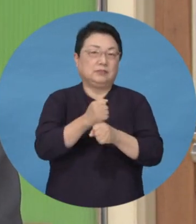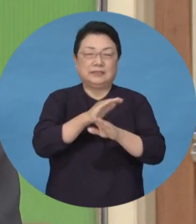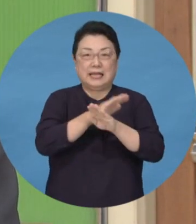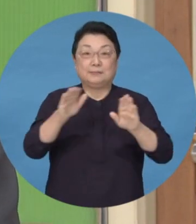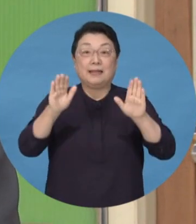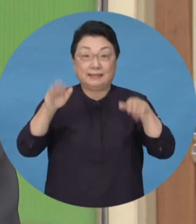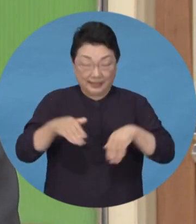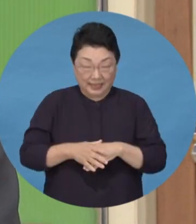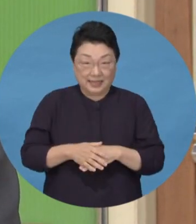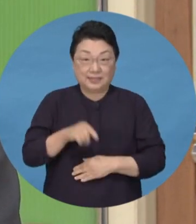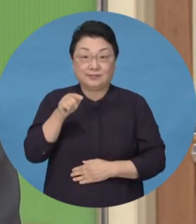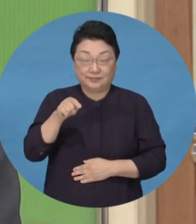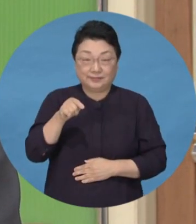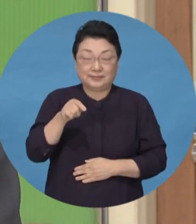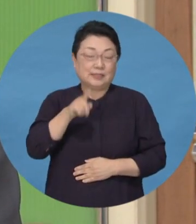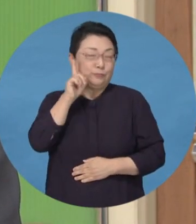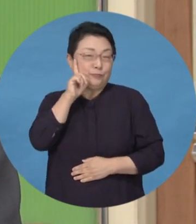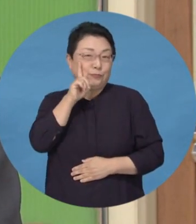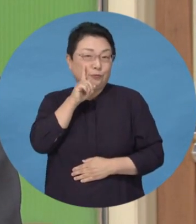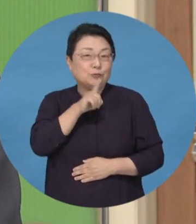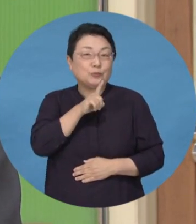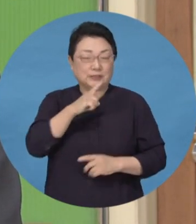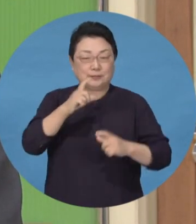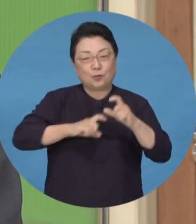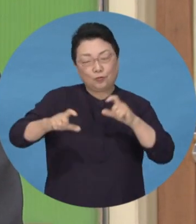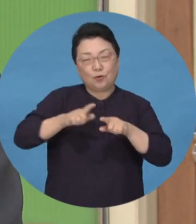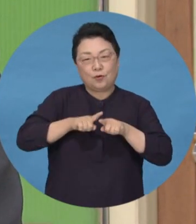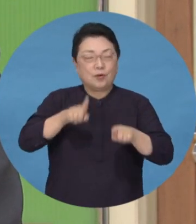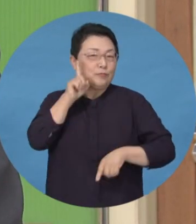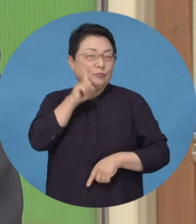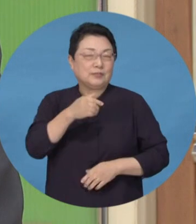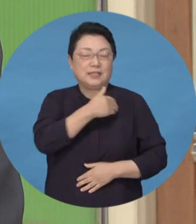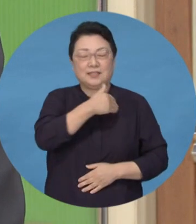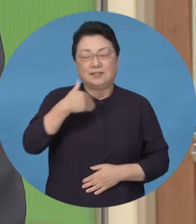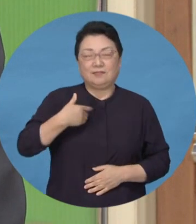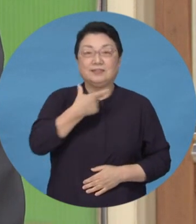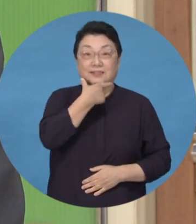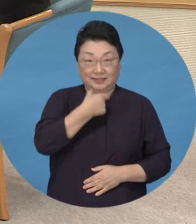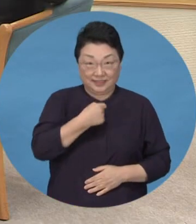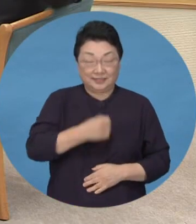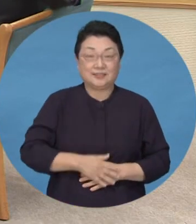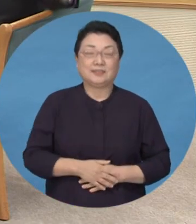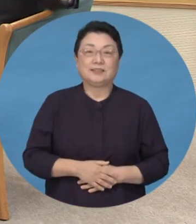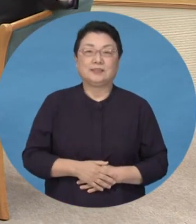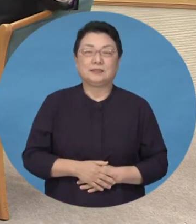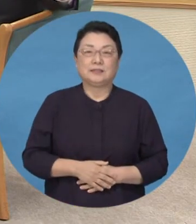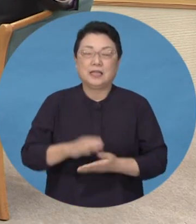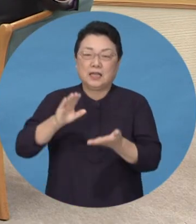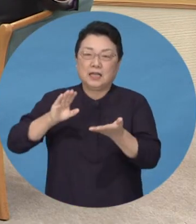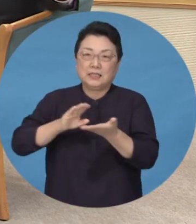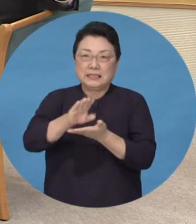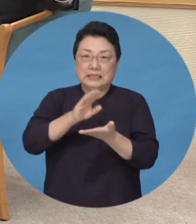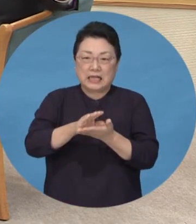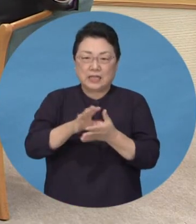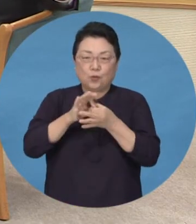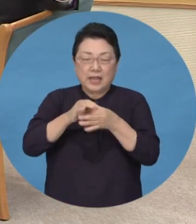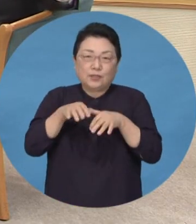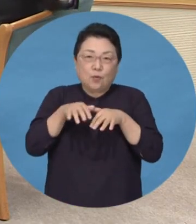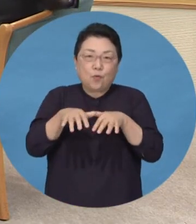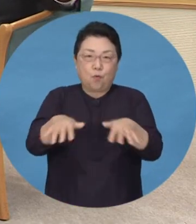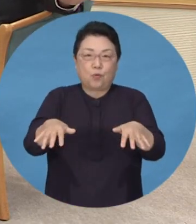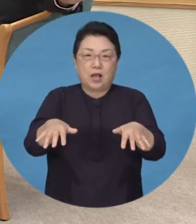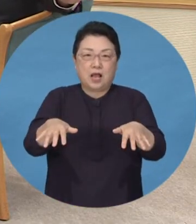も速やかにその形を見せないといけないと思いますしリニアのはっきりという効果もあるんですけど